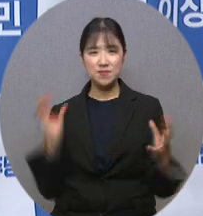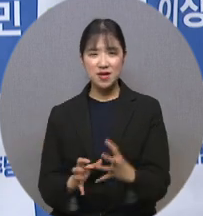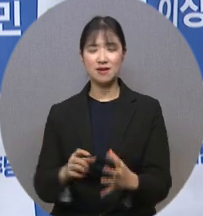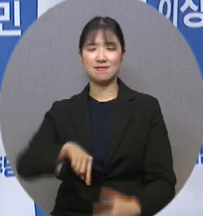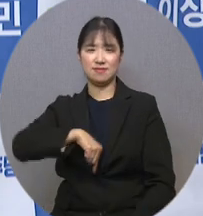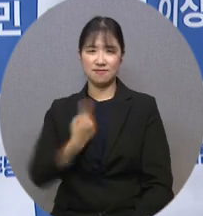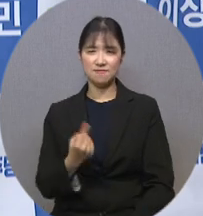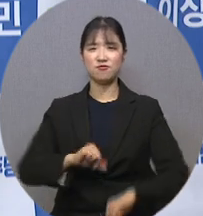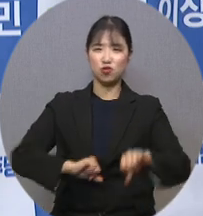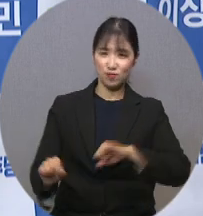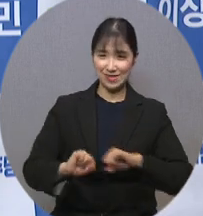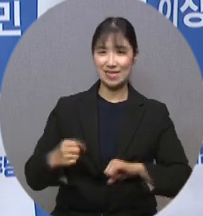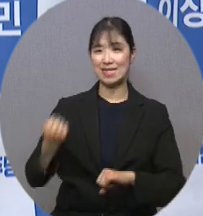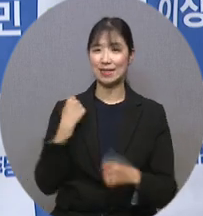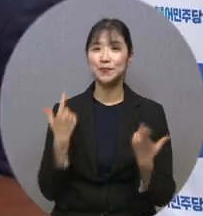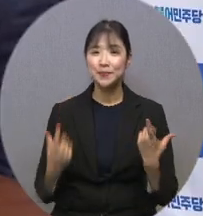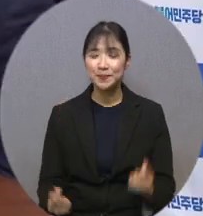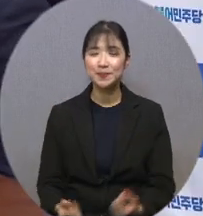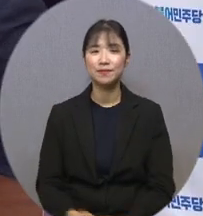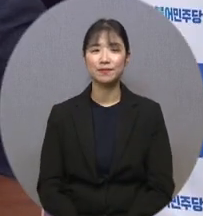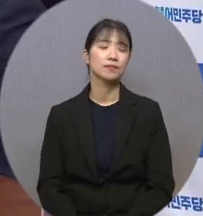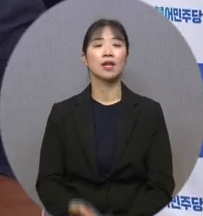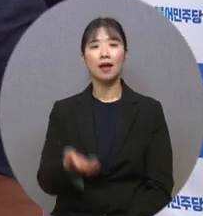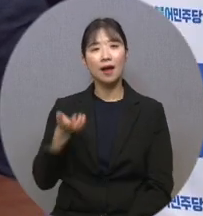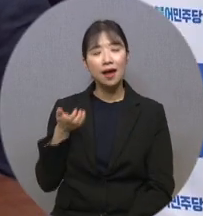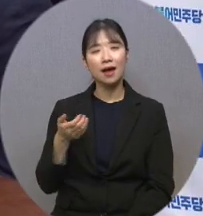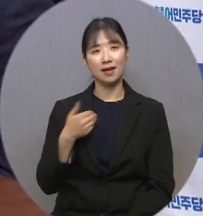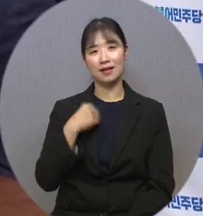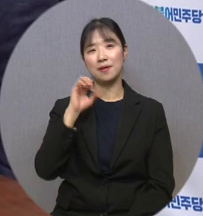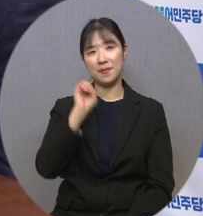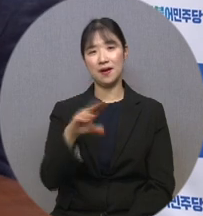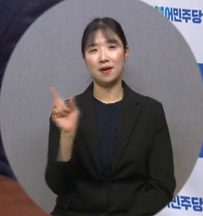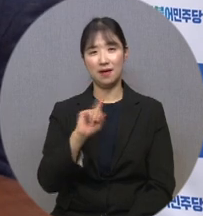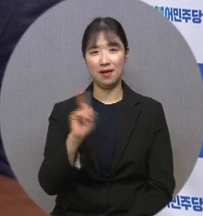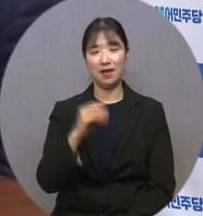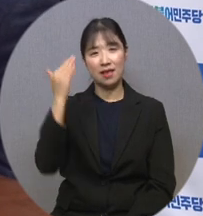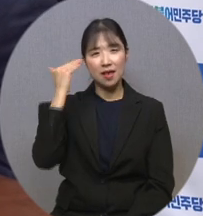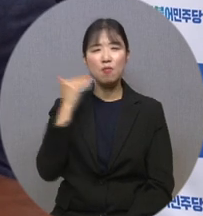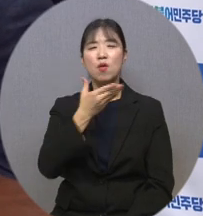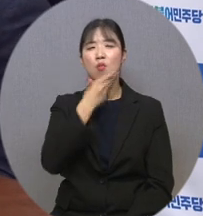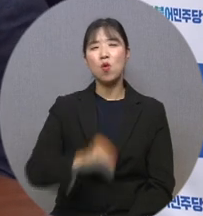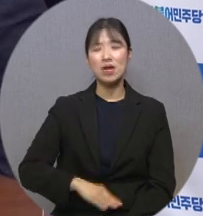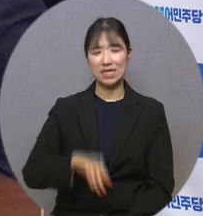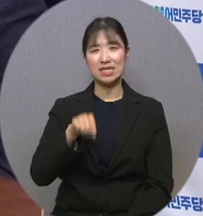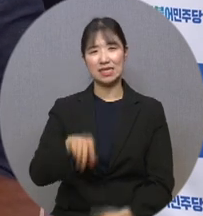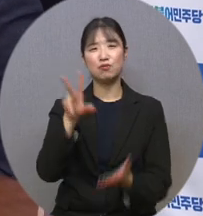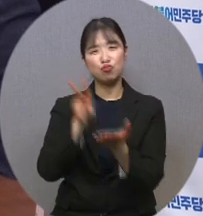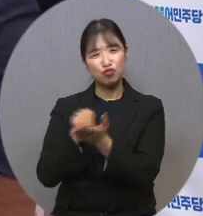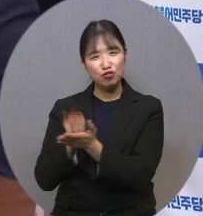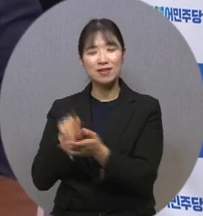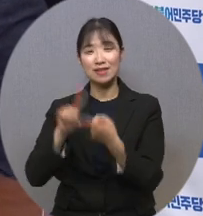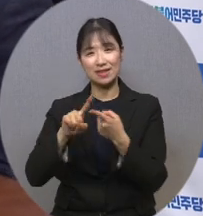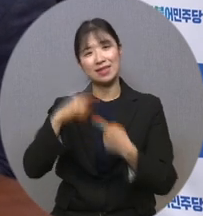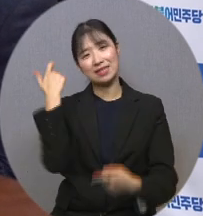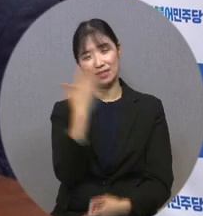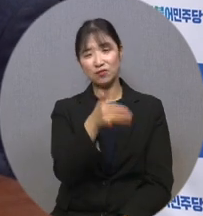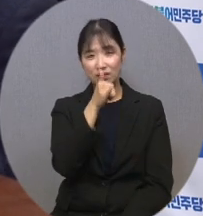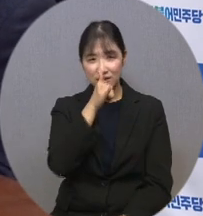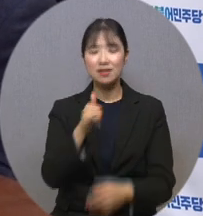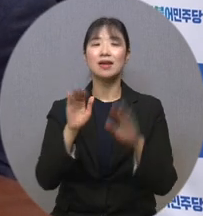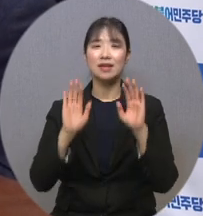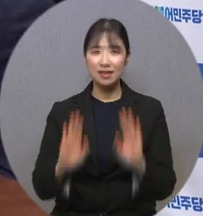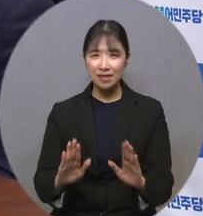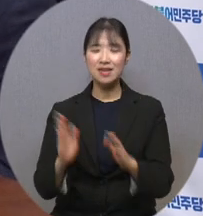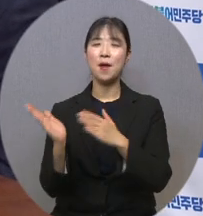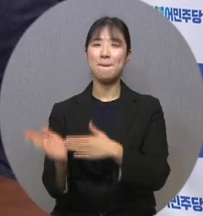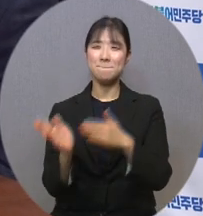움직이는 힘이 예. 필요하다는 말씀 잘 들었고요. 아까는 제가 대한민국의 복지 현안에 대한 문제점이나 이런 걸 질문 드렸잖아요. 이번엔 조금 더